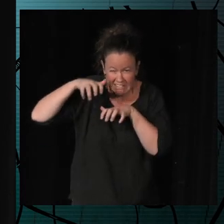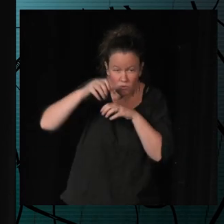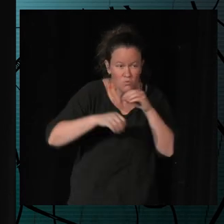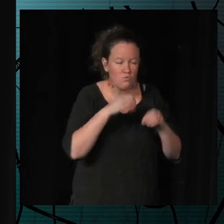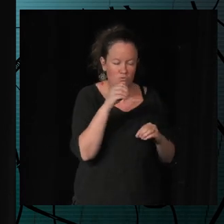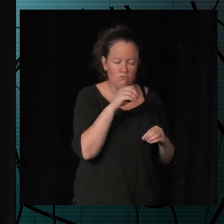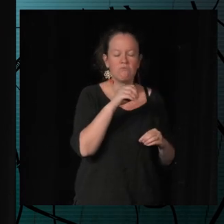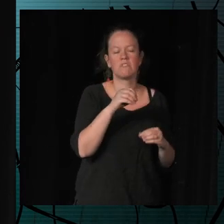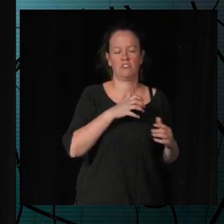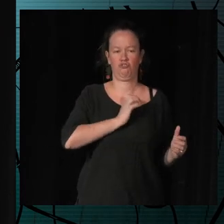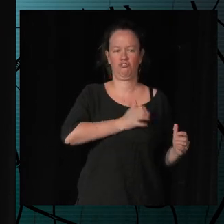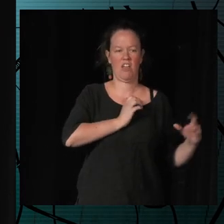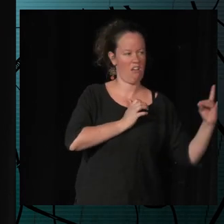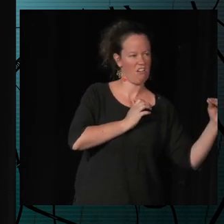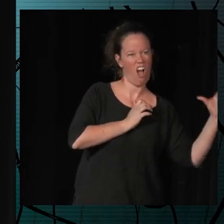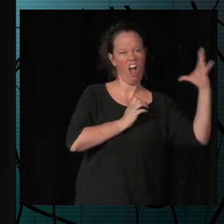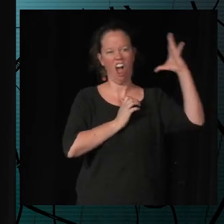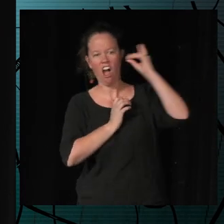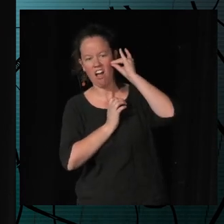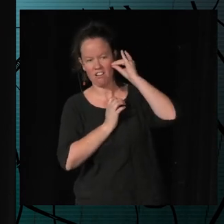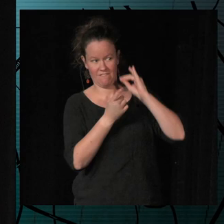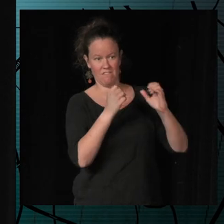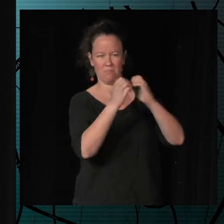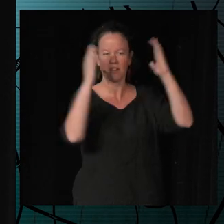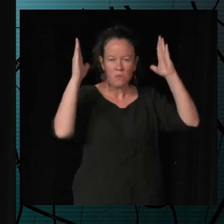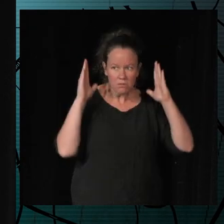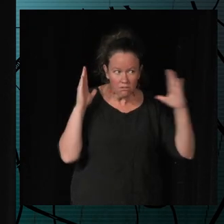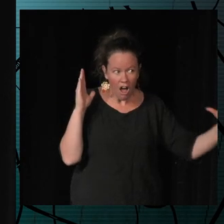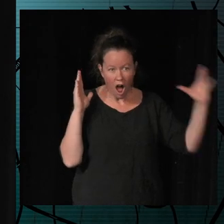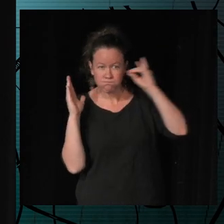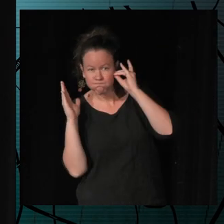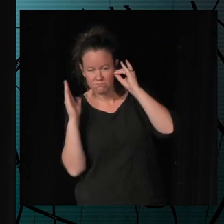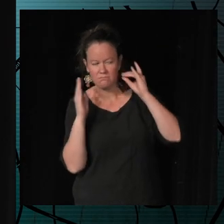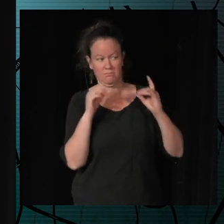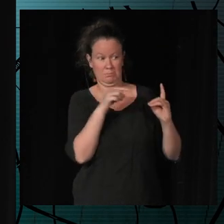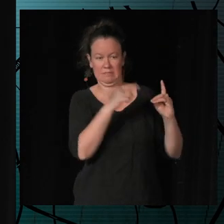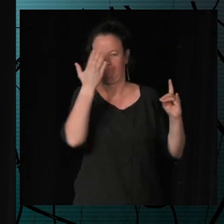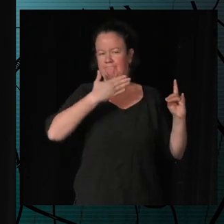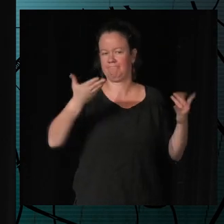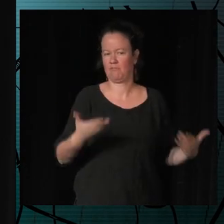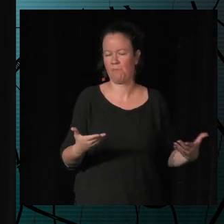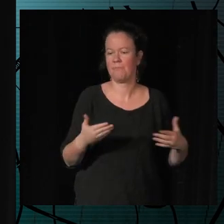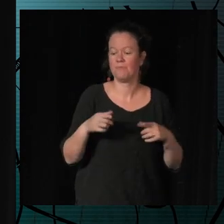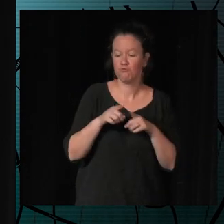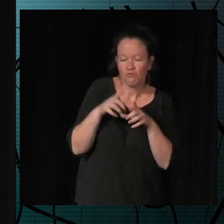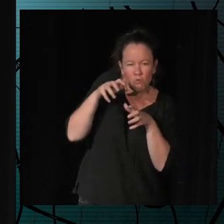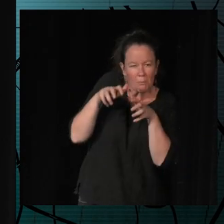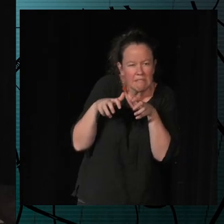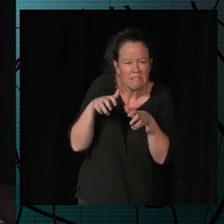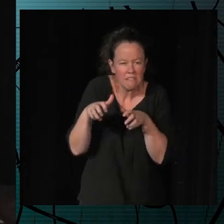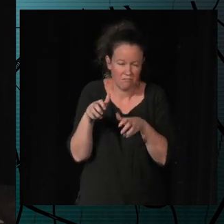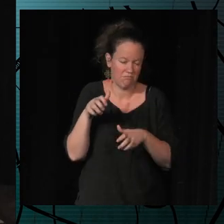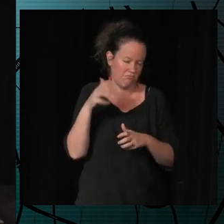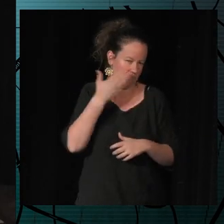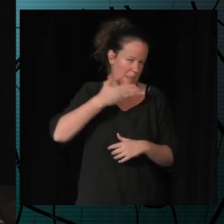comme ça à l'intérieur du manoir qui vient du dehors euh aujourd'hui la figure du zombie typique de Resident Evil euh